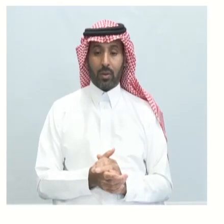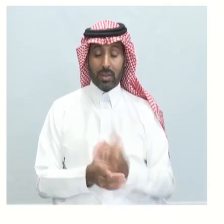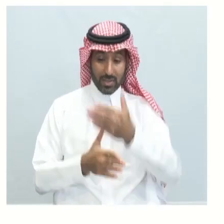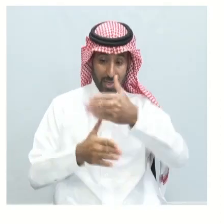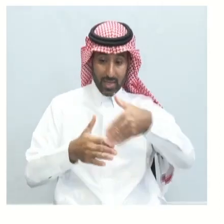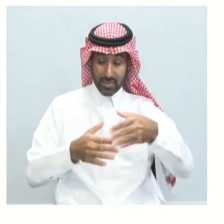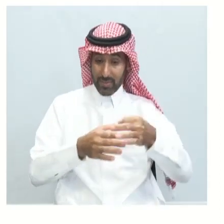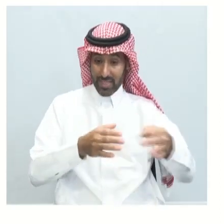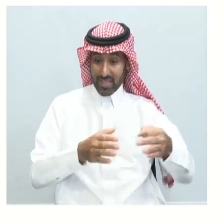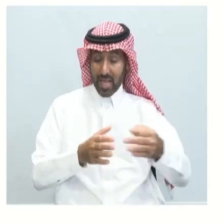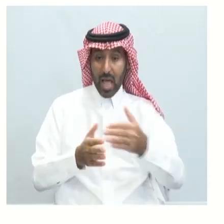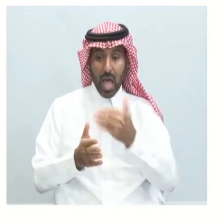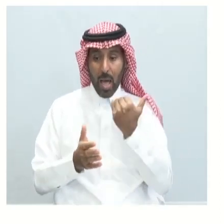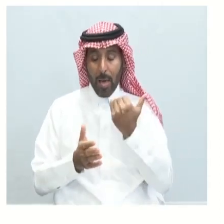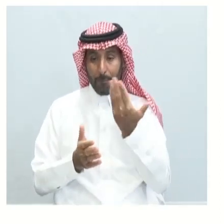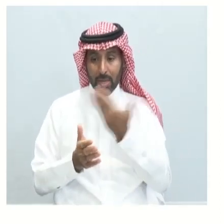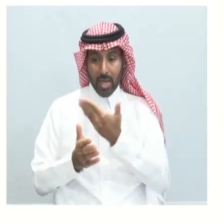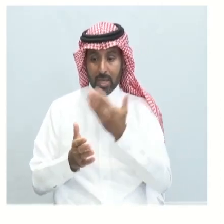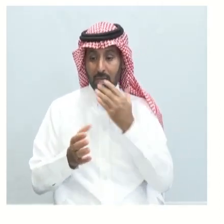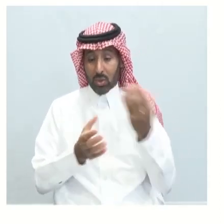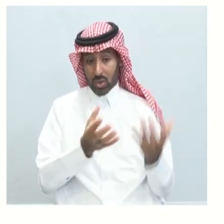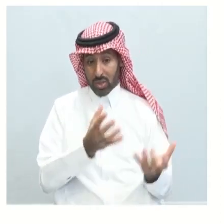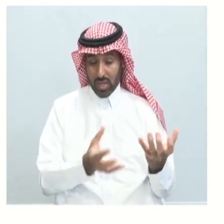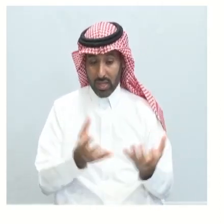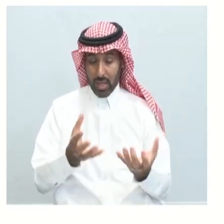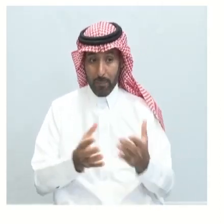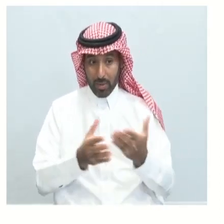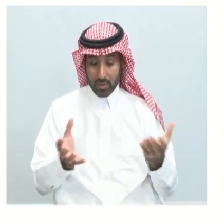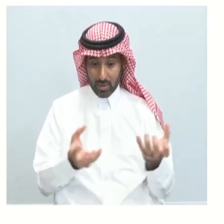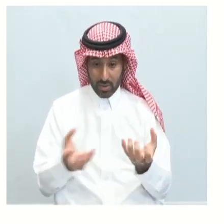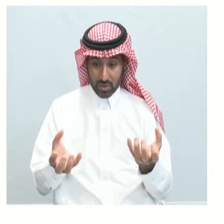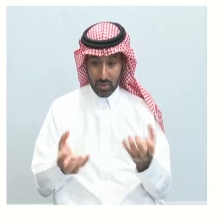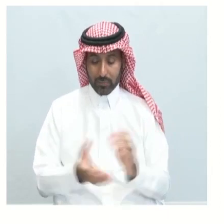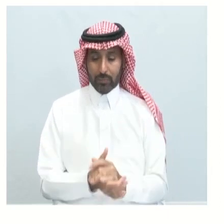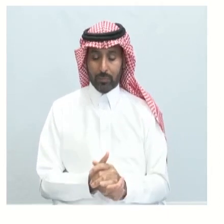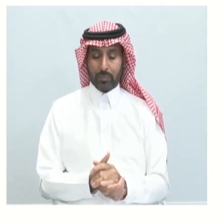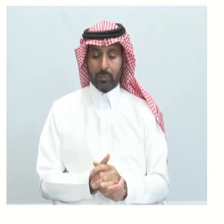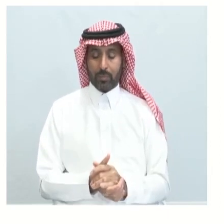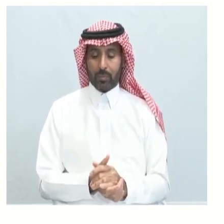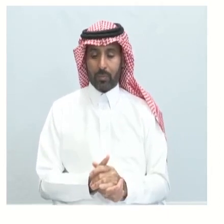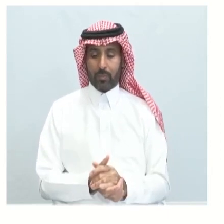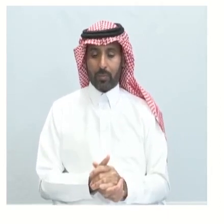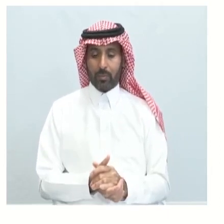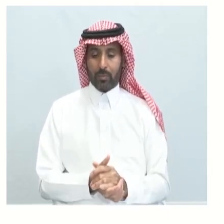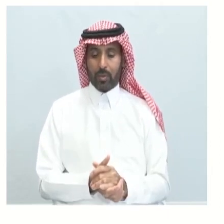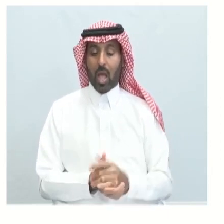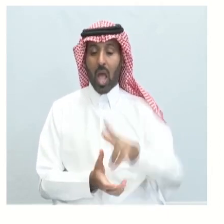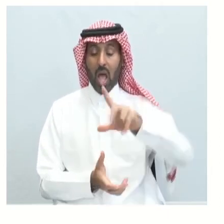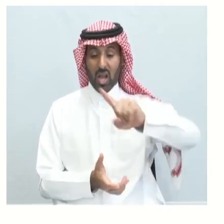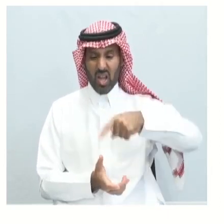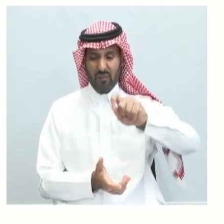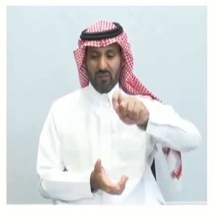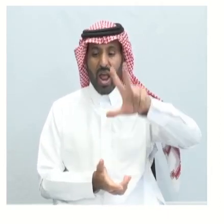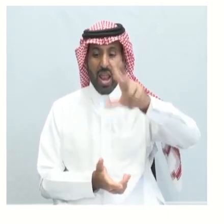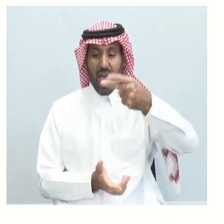الجزيره العربيه الى كتلتين كبيرتين يمثل الرف العربي